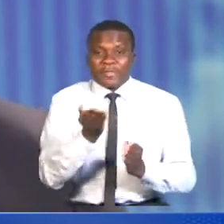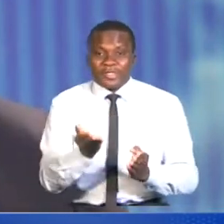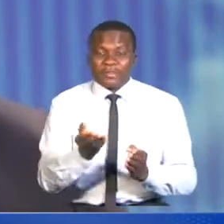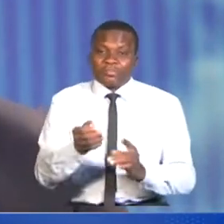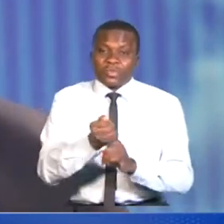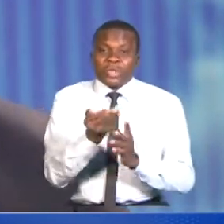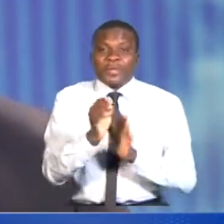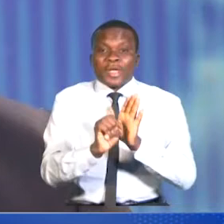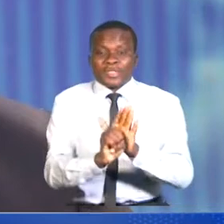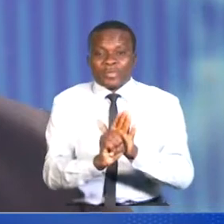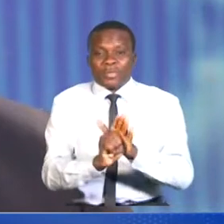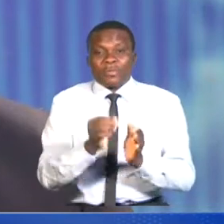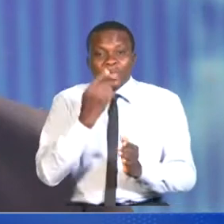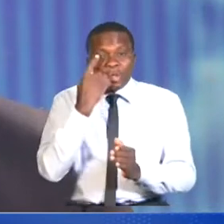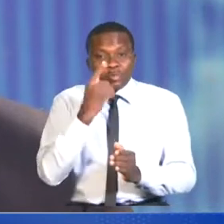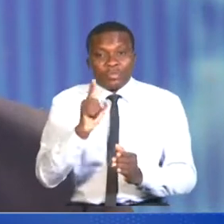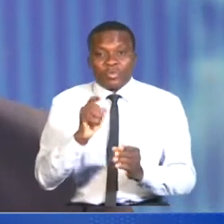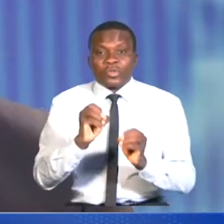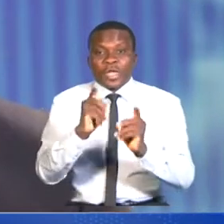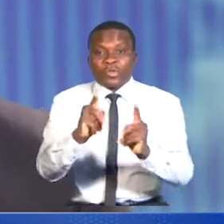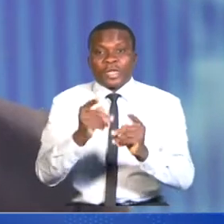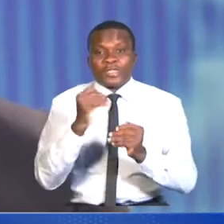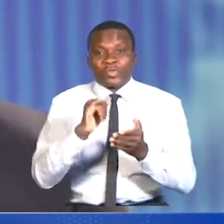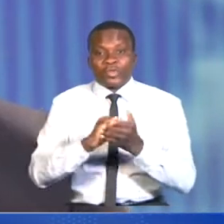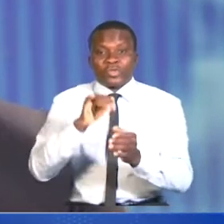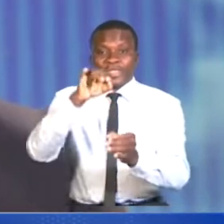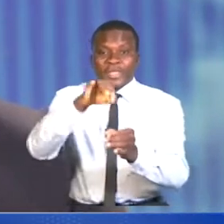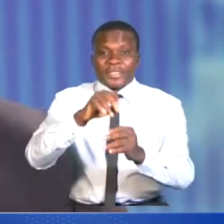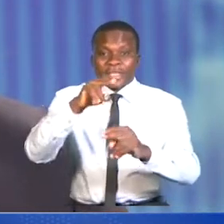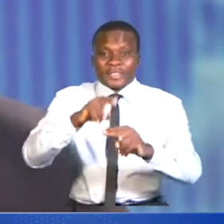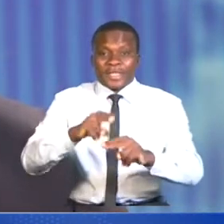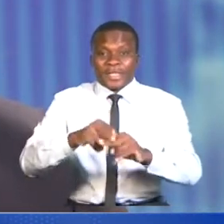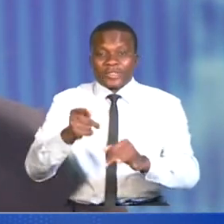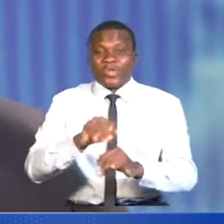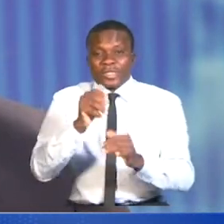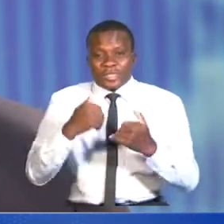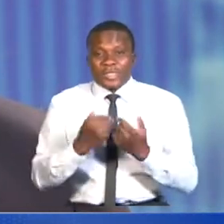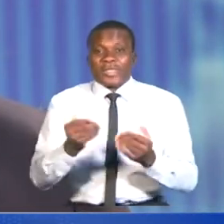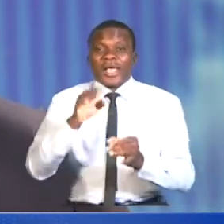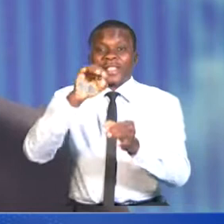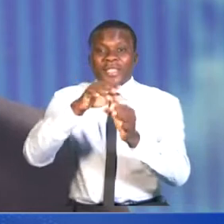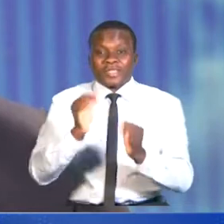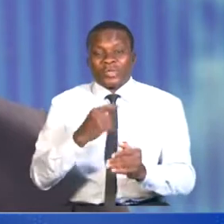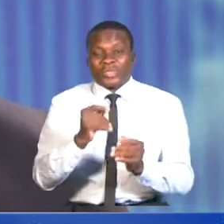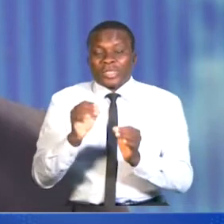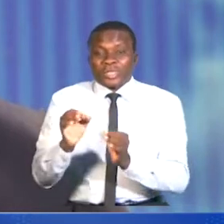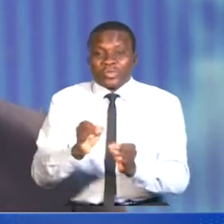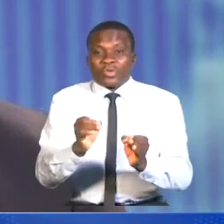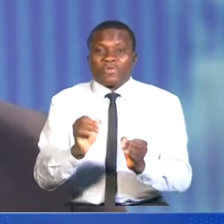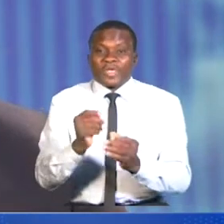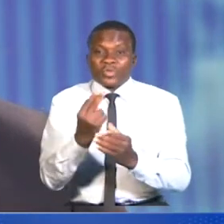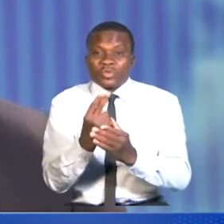tenez par exemple pour à l'occasion donc de ces installations il y a des lu qui de façon